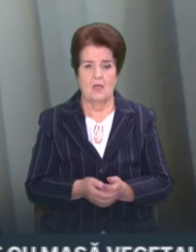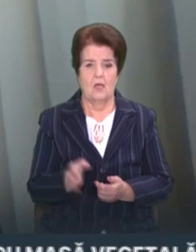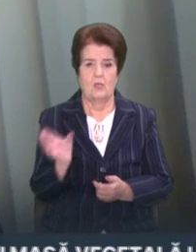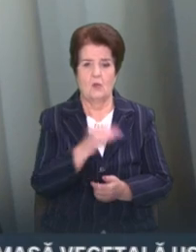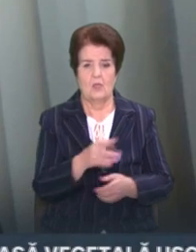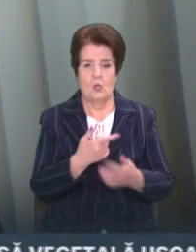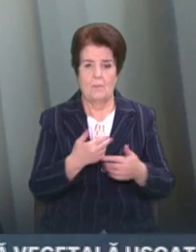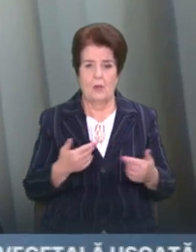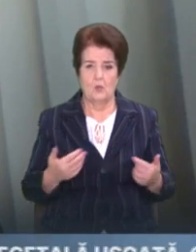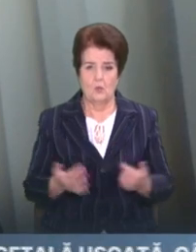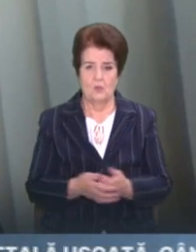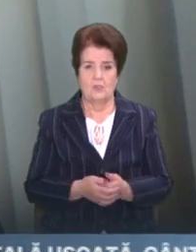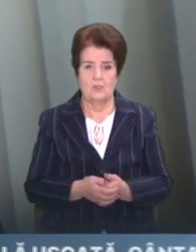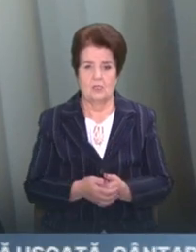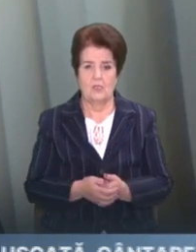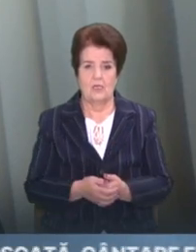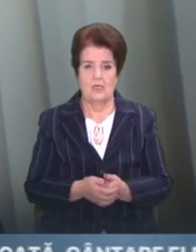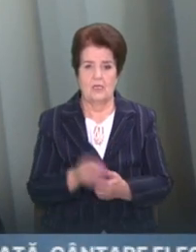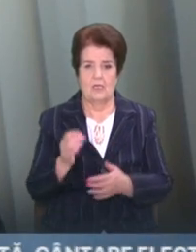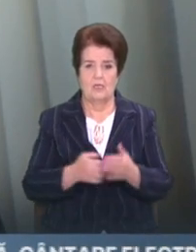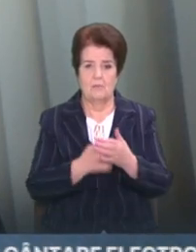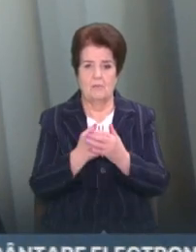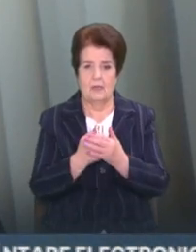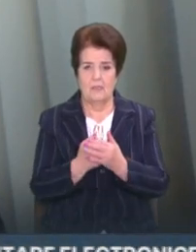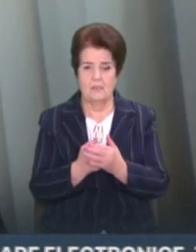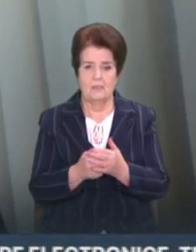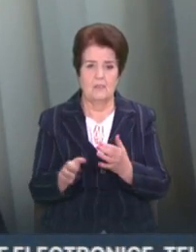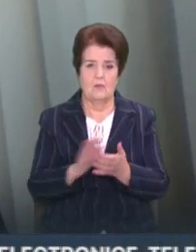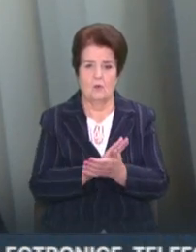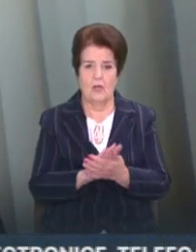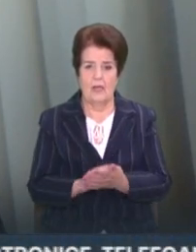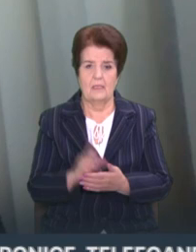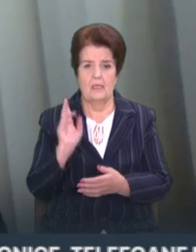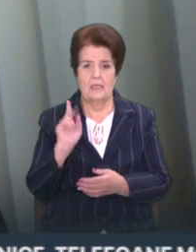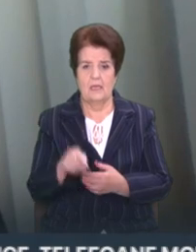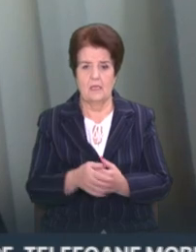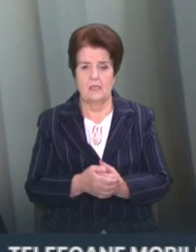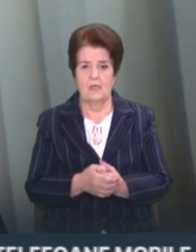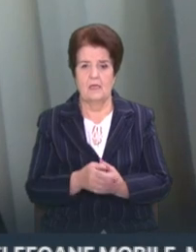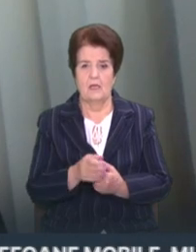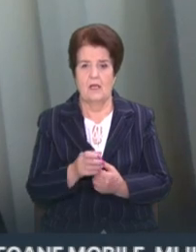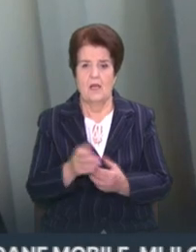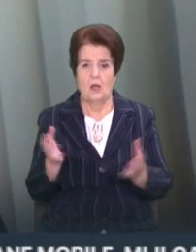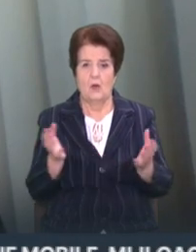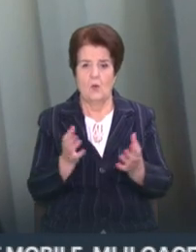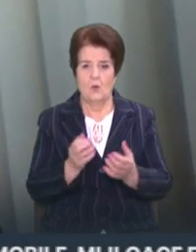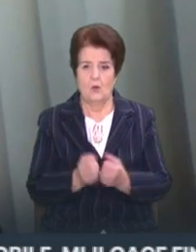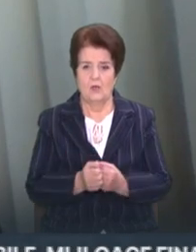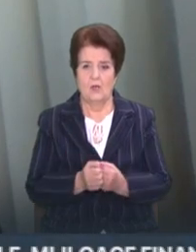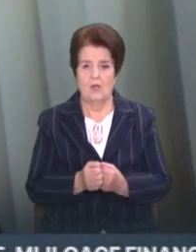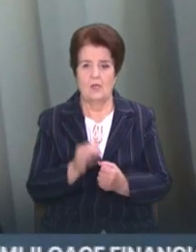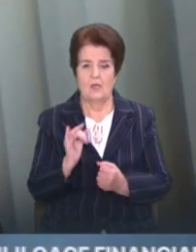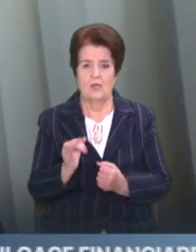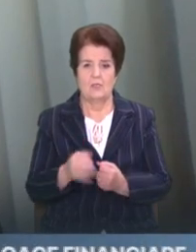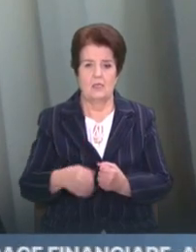se produce pe baza gazelor naturale procurate din Federația Rusă și urmarea majorării acestor